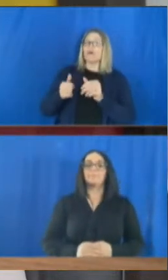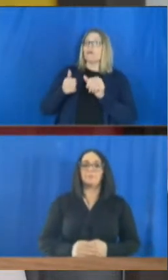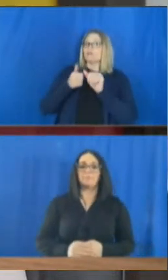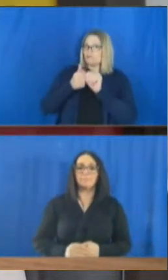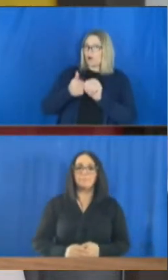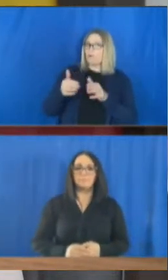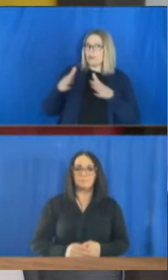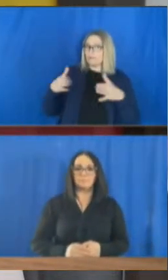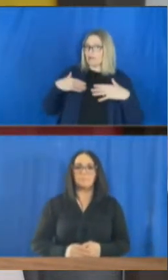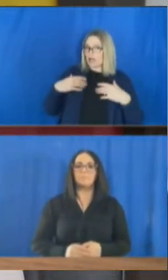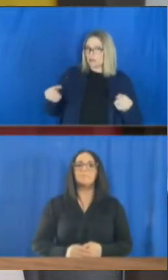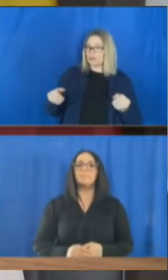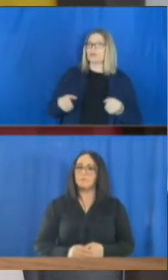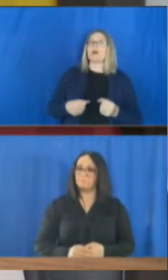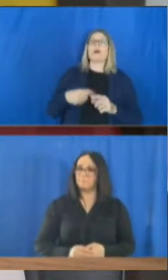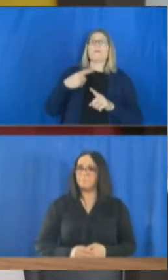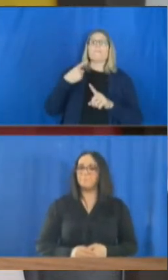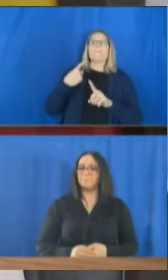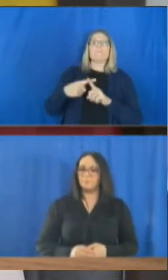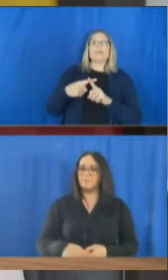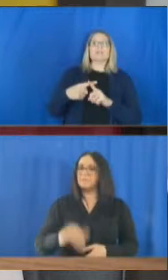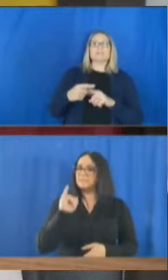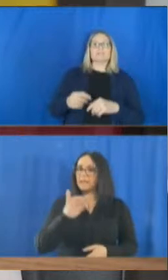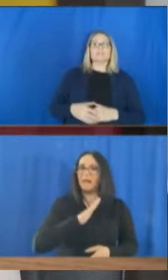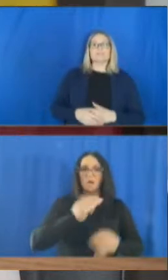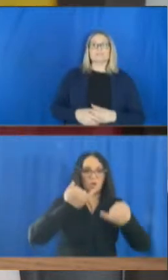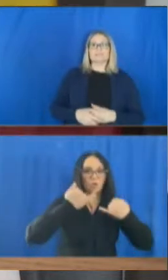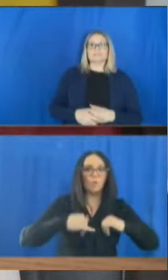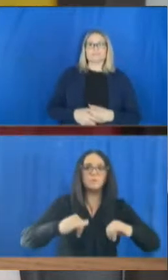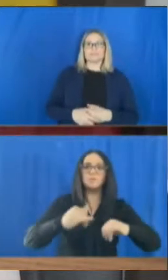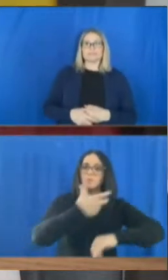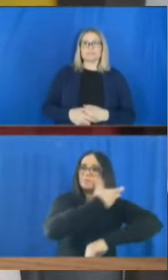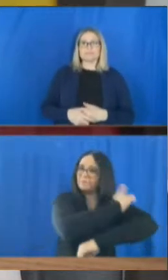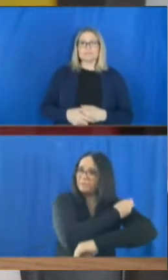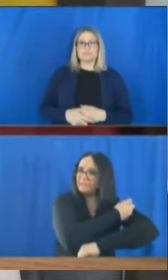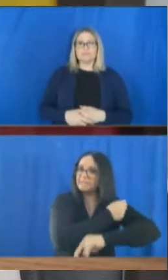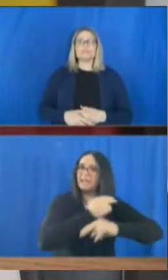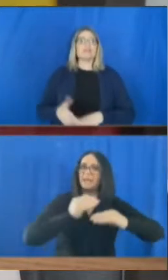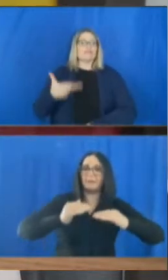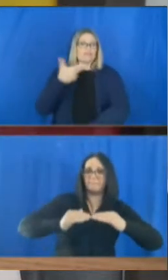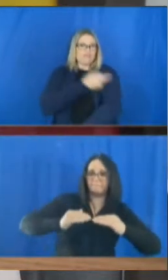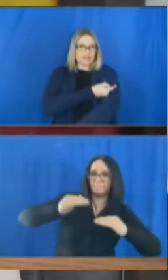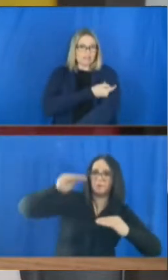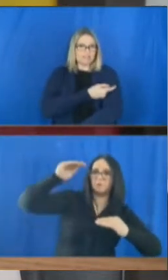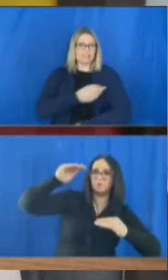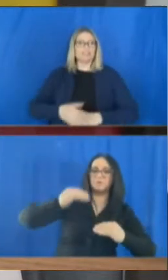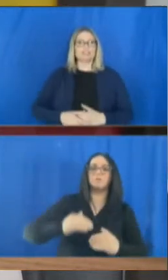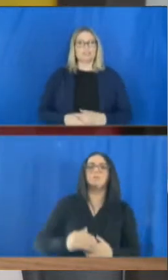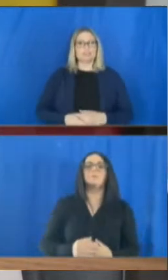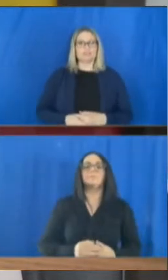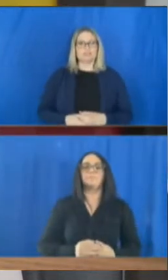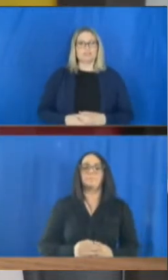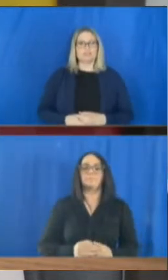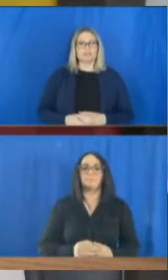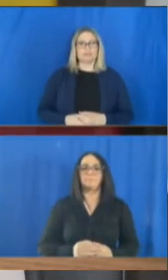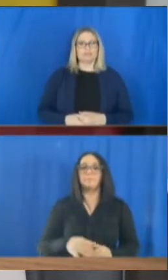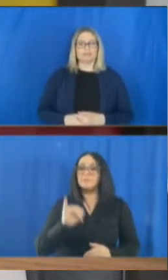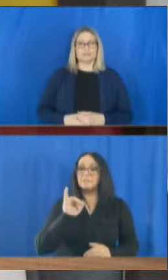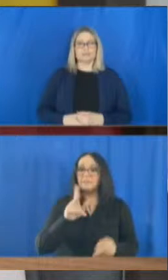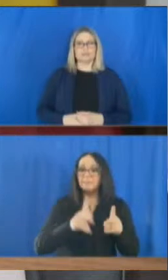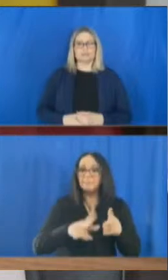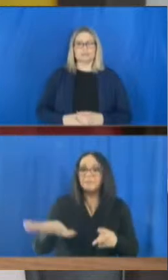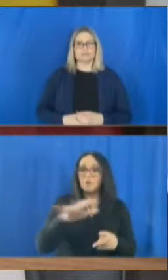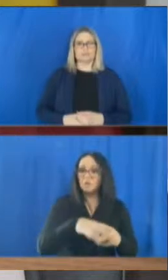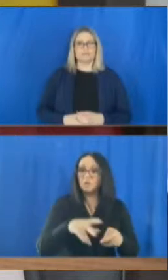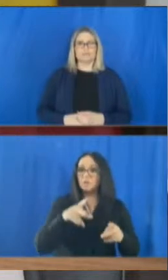veut dire que au lieu d'avoir un pic de 120 à 140 cas hospitalisés, ça serait plus ou